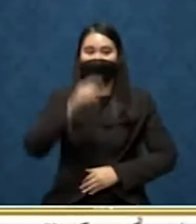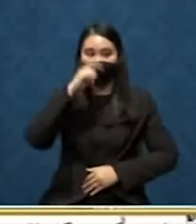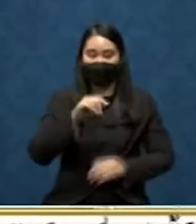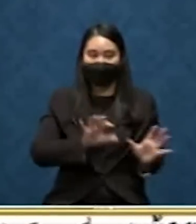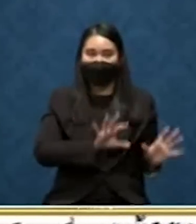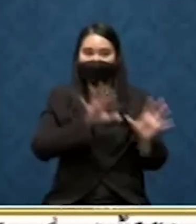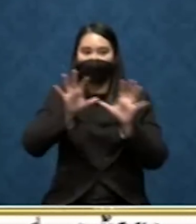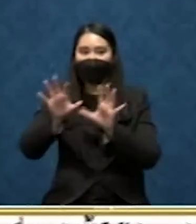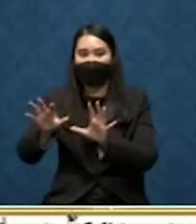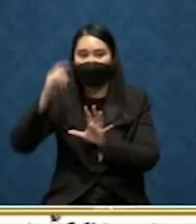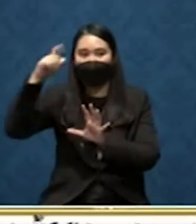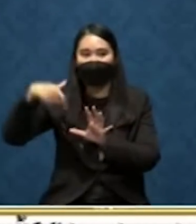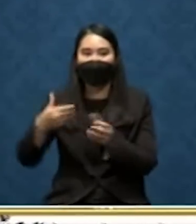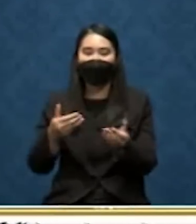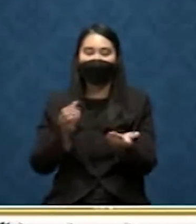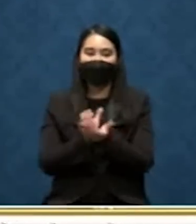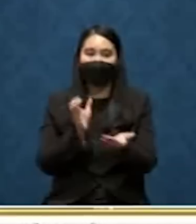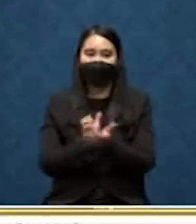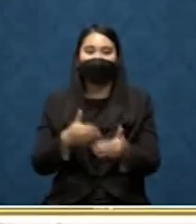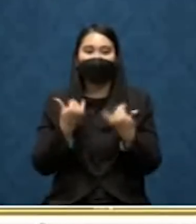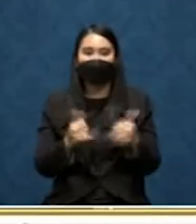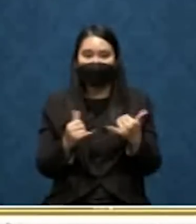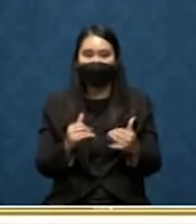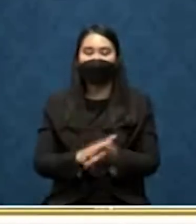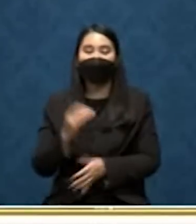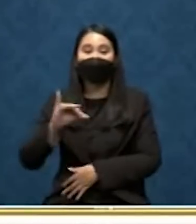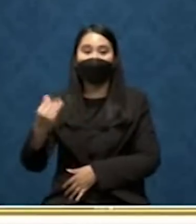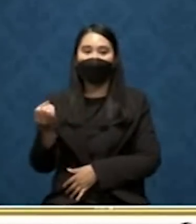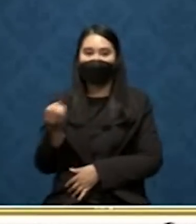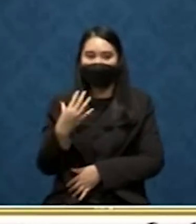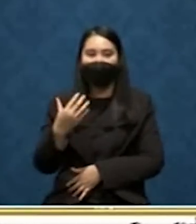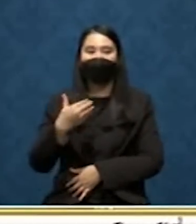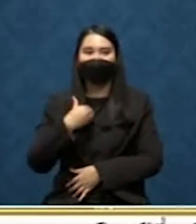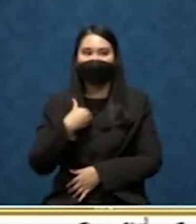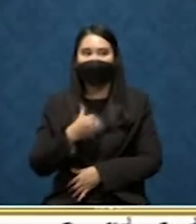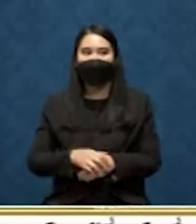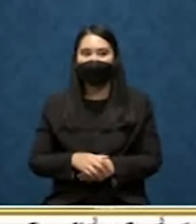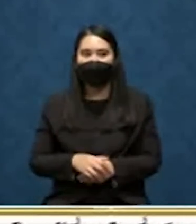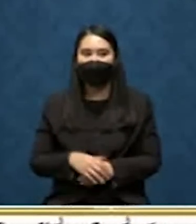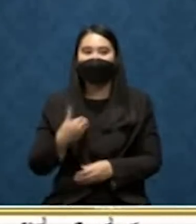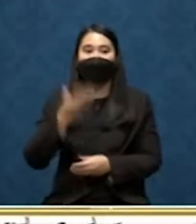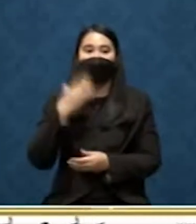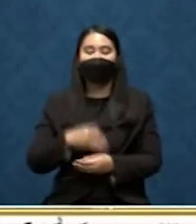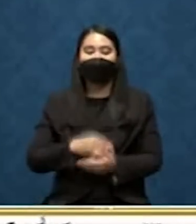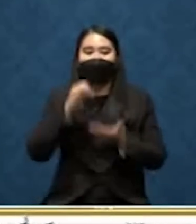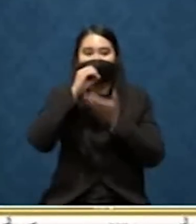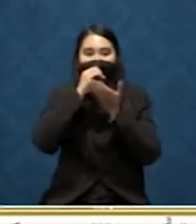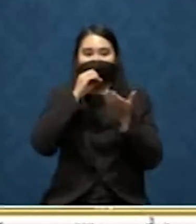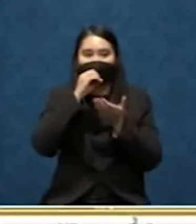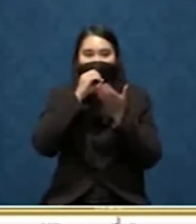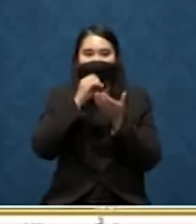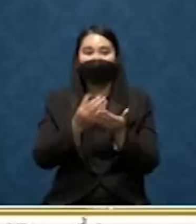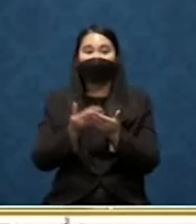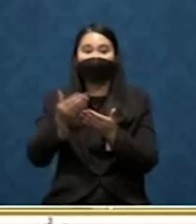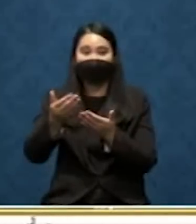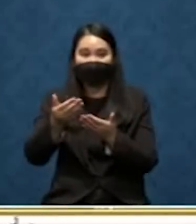การพนัที่นั่นมีนักพนับางรายให้ปากคํากกัเจ้หนาที่ด้วยว่าเคยไปเสบยาบ้าที่ซือมาจากชาวา